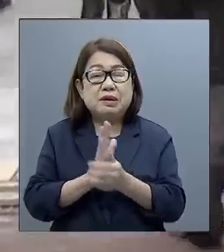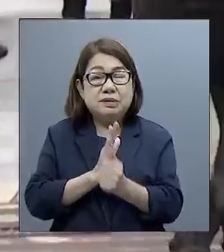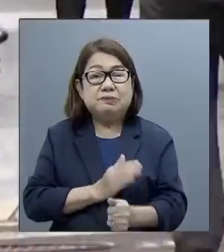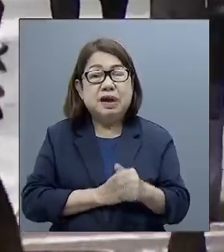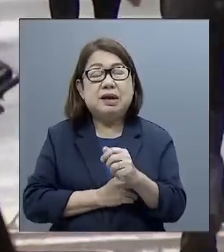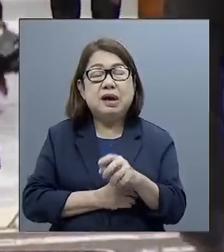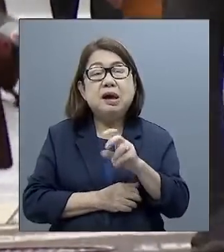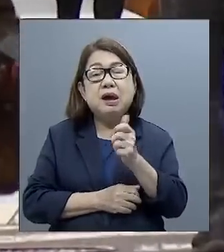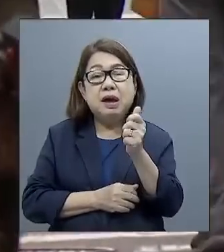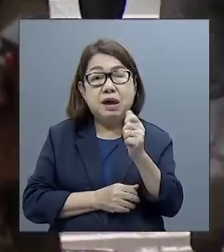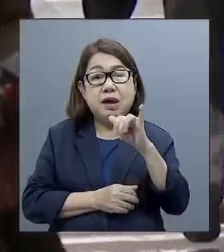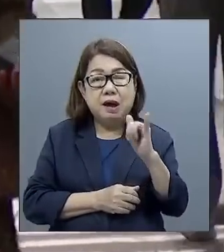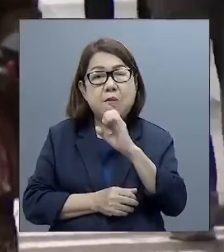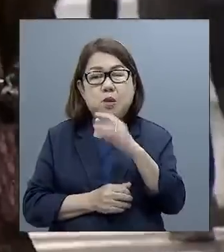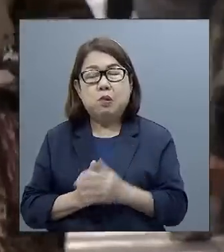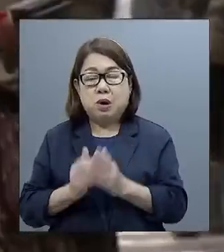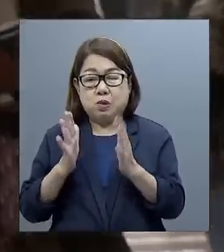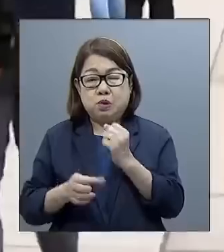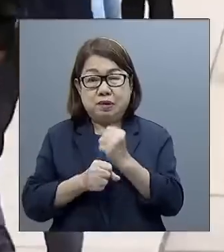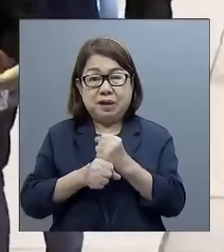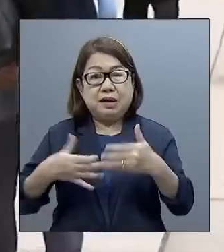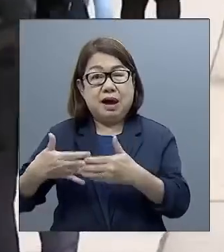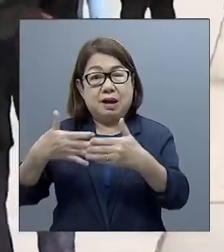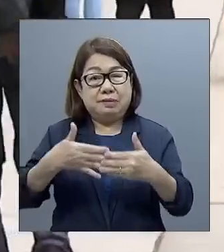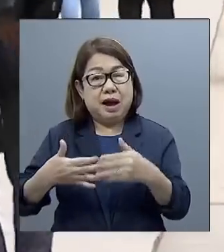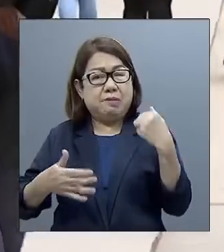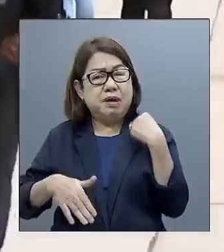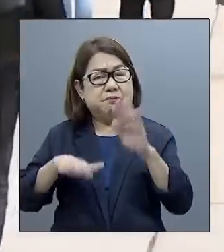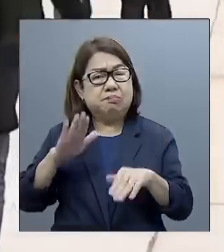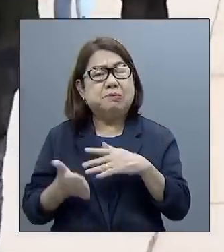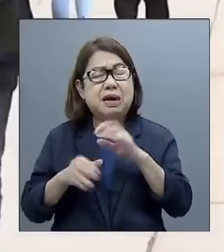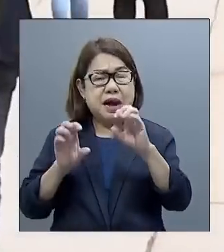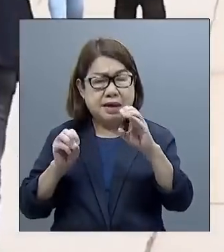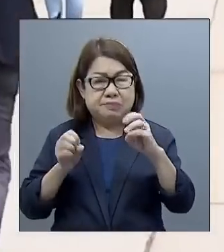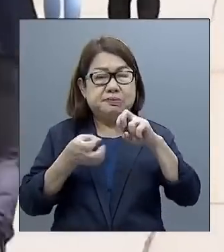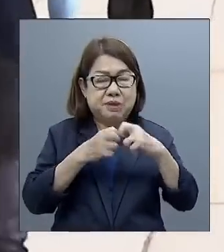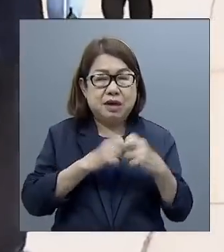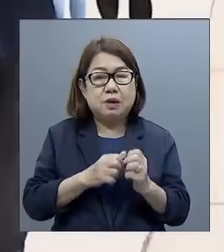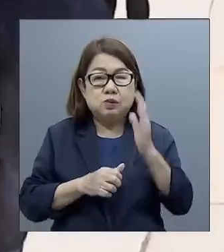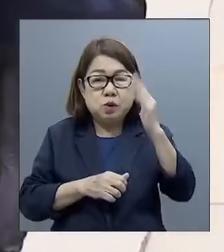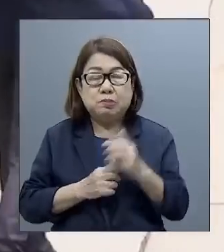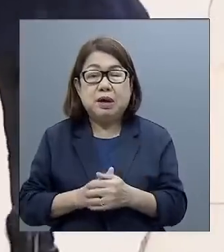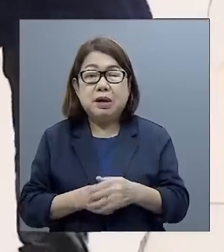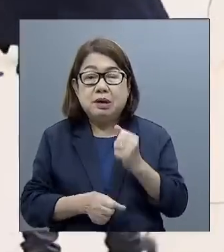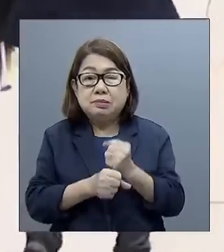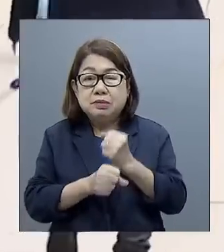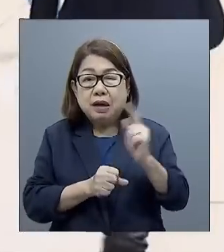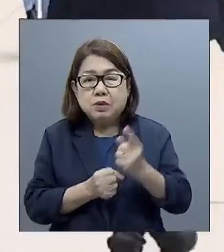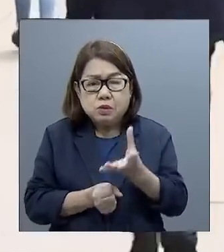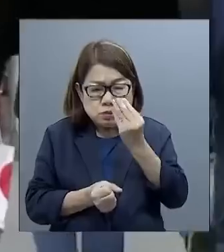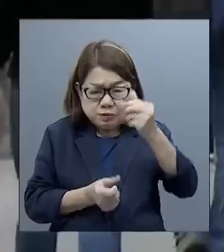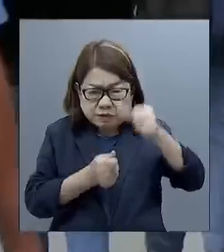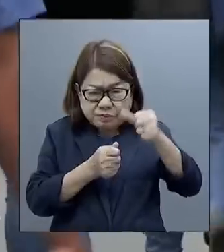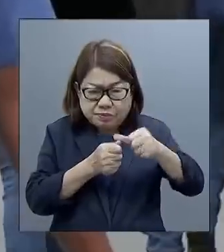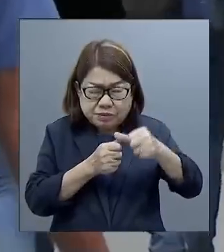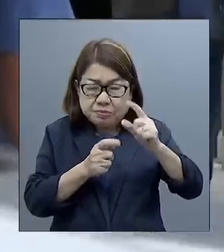ว่าครึ่งหนึ่งของแรงงานในสหรัฐจะได้รับผลกระทบและในไม่ช้าตำแหน่งงานที่ใช้วิธีการท่องจำจะค่อยๆหายไปค่ะเพ